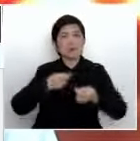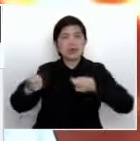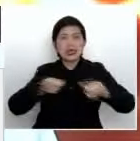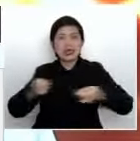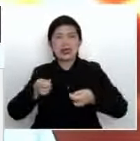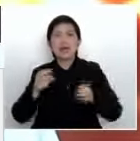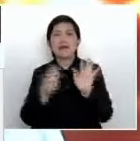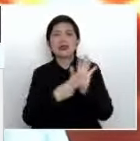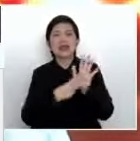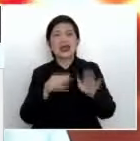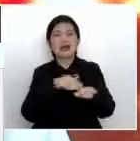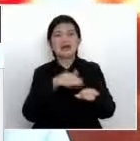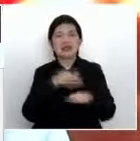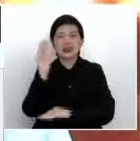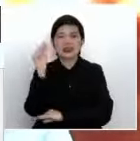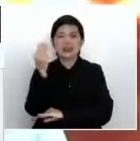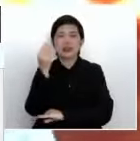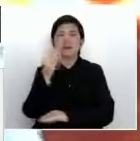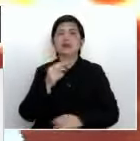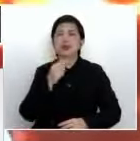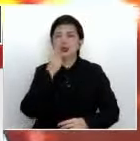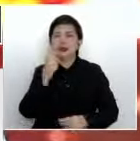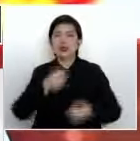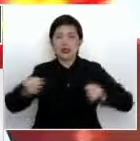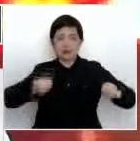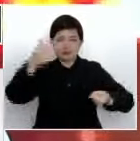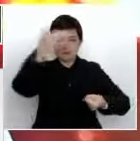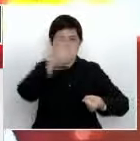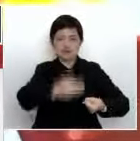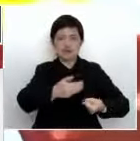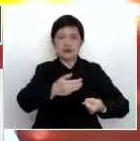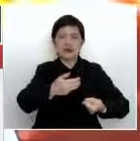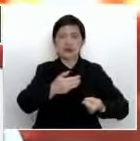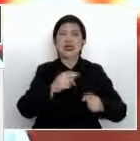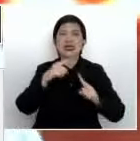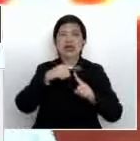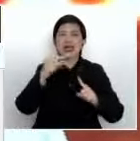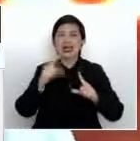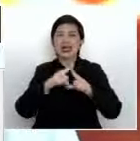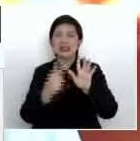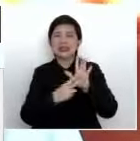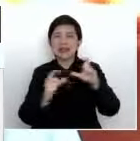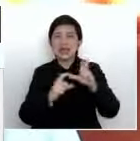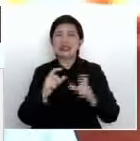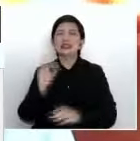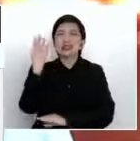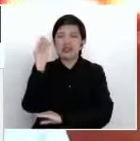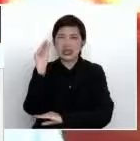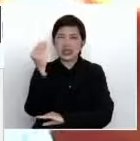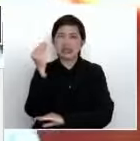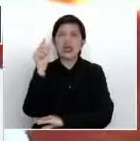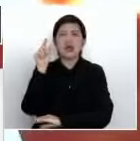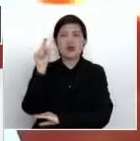Jakarta adalah Trans Jabu di tabek bahkan kalau perlu sampai dengan puncak dan Cianjur Kenapa itu harus